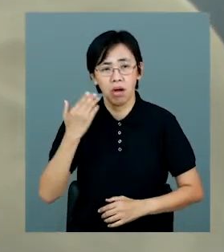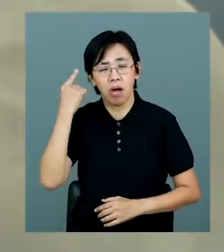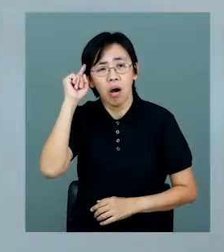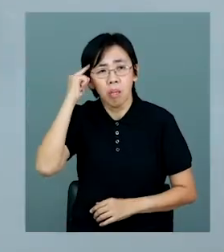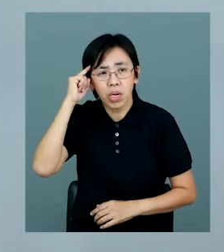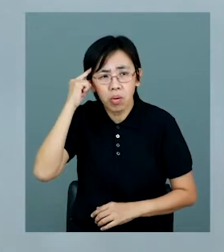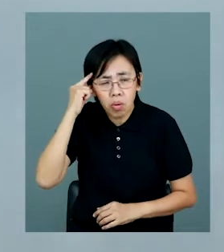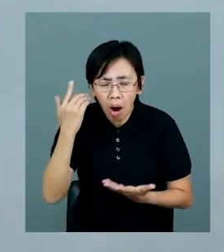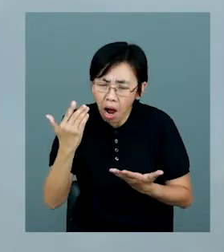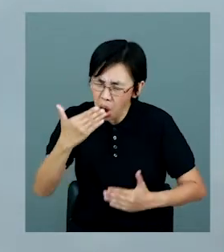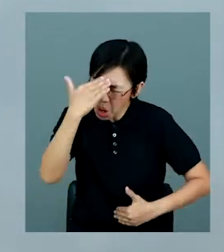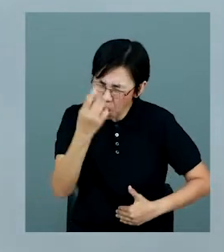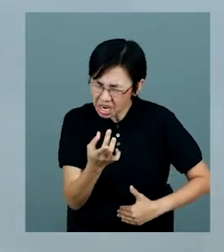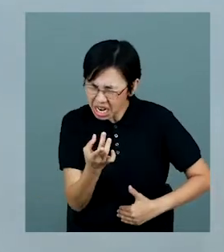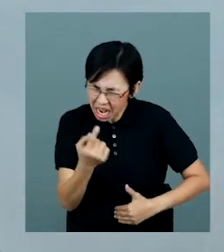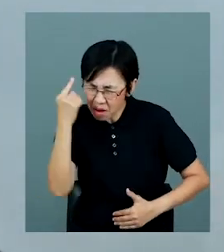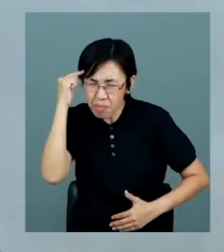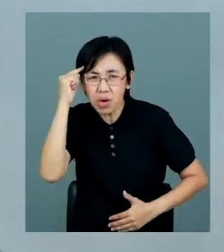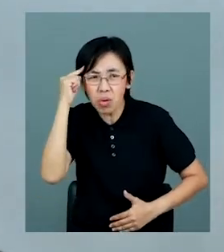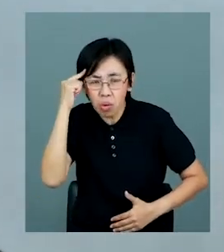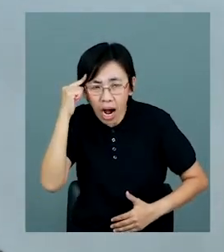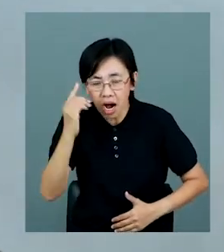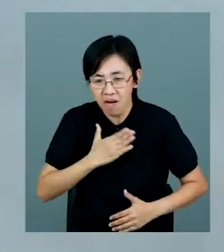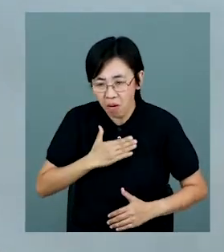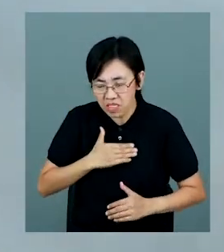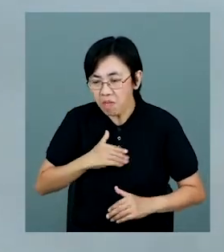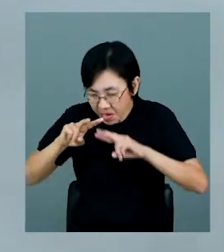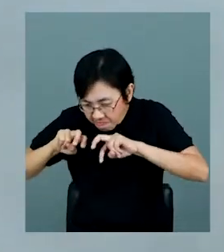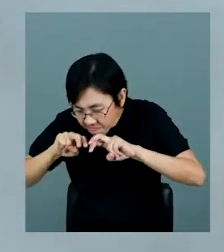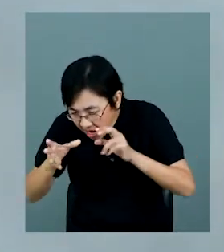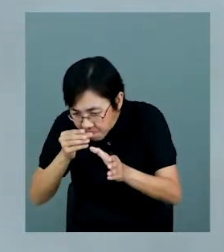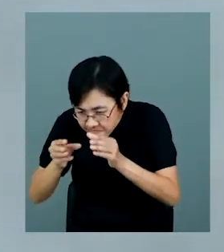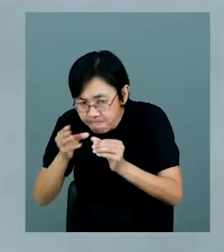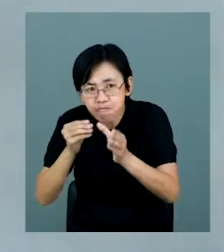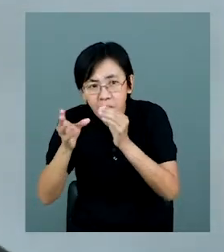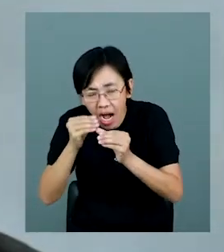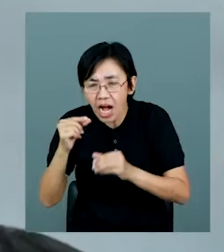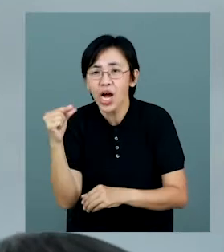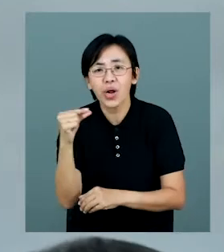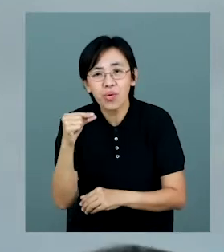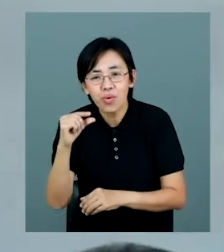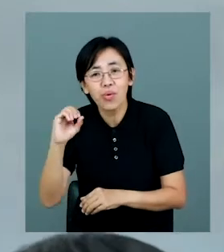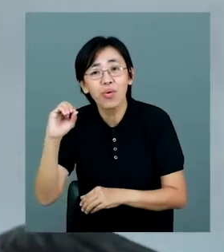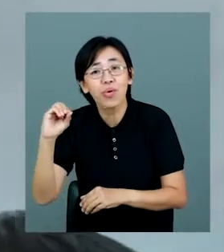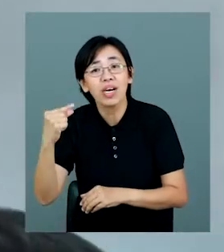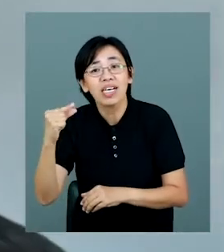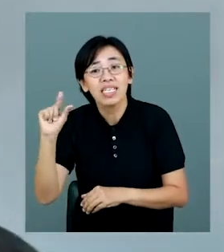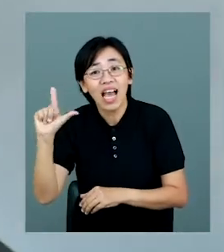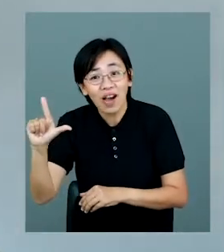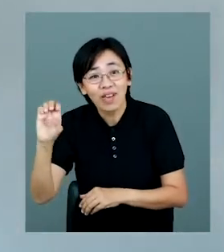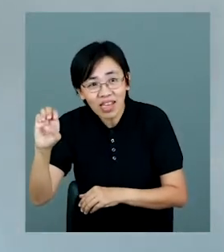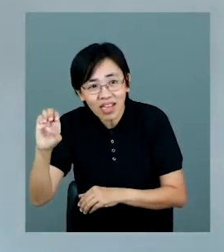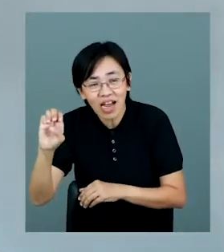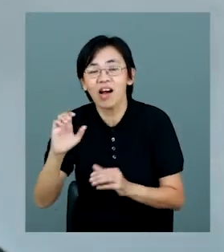มไม่รู้เกี่ยวกับเรื่องโรคนี้ใช่ไหมครับผมก็ต้องไปศึกษาหาใน Google บ้างแล้วก็หา